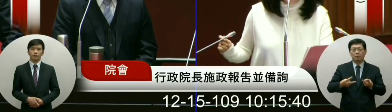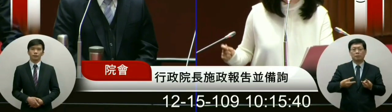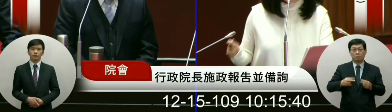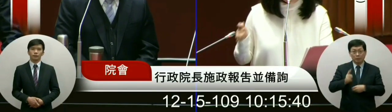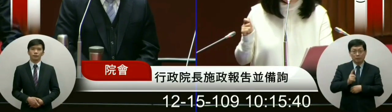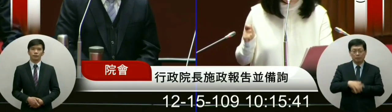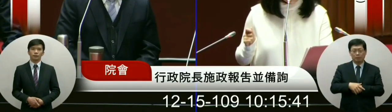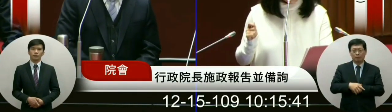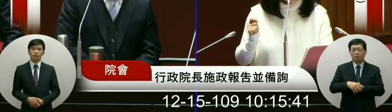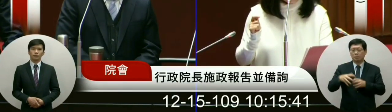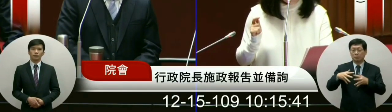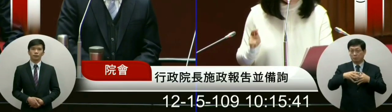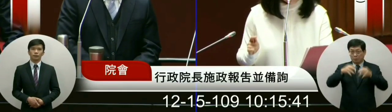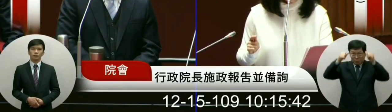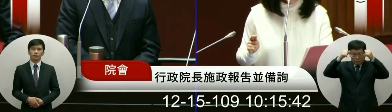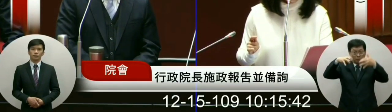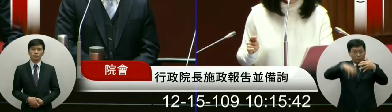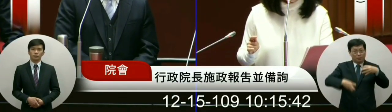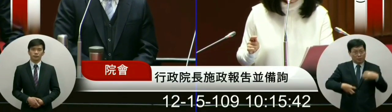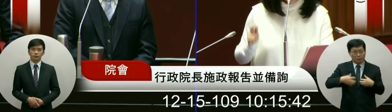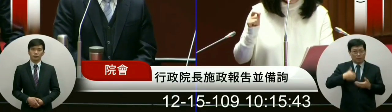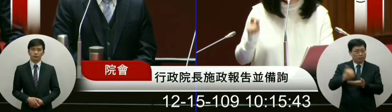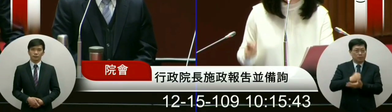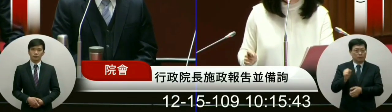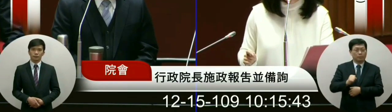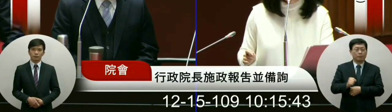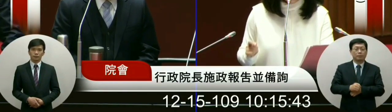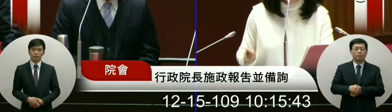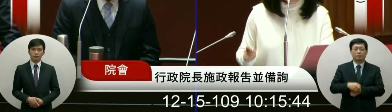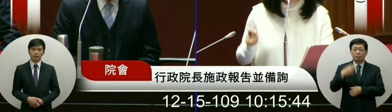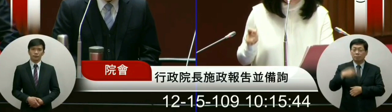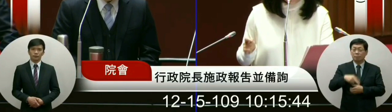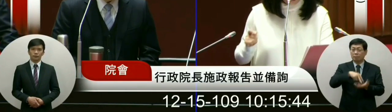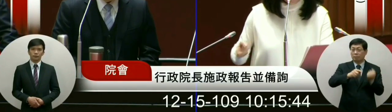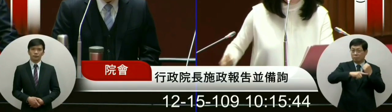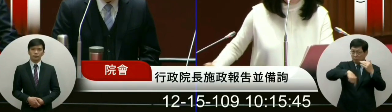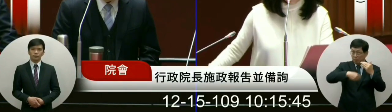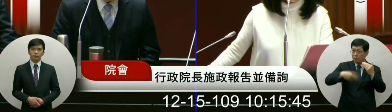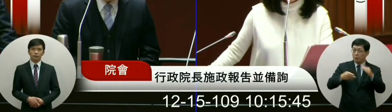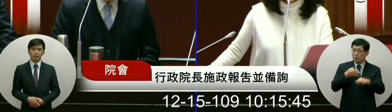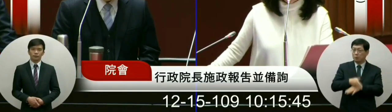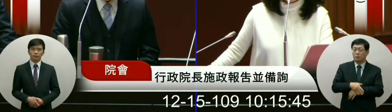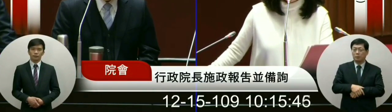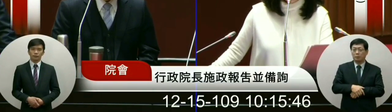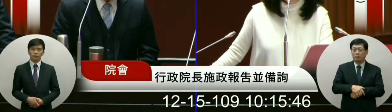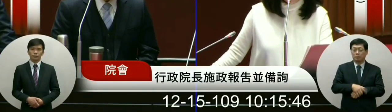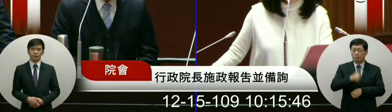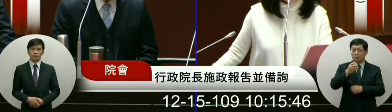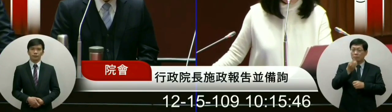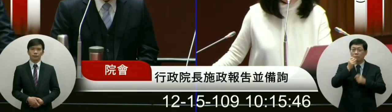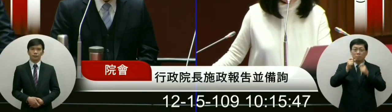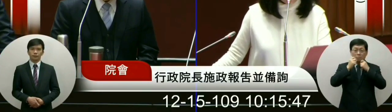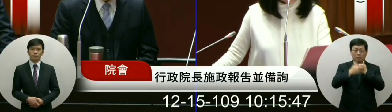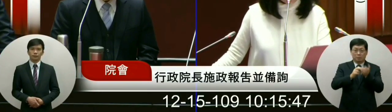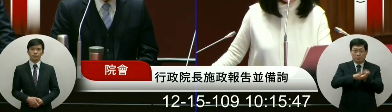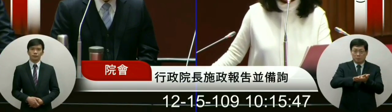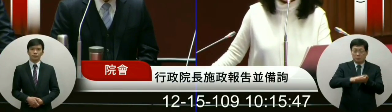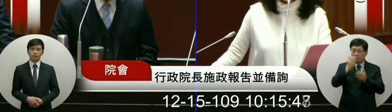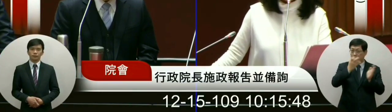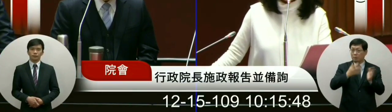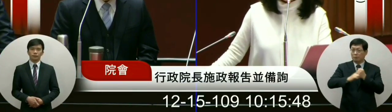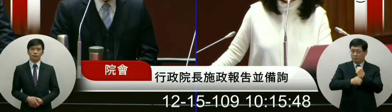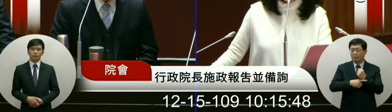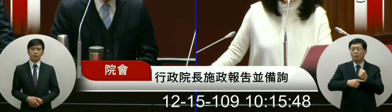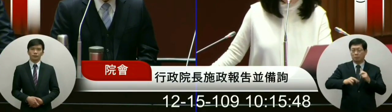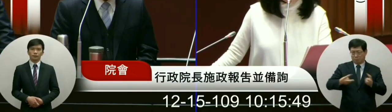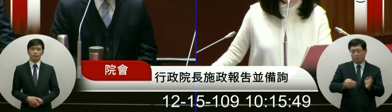为排除美牛的内脏进口，而立法院当时还通过了食品卫生管理法的修